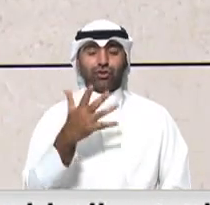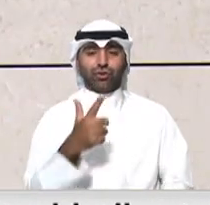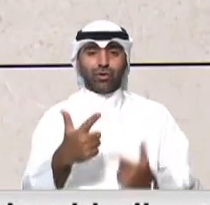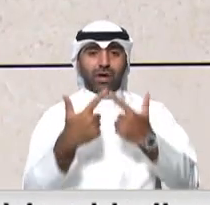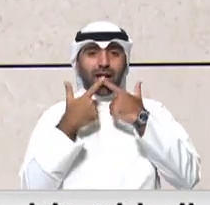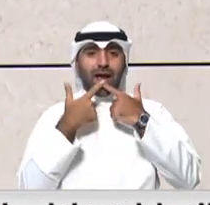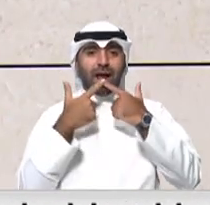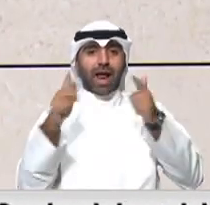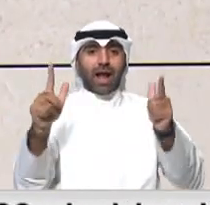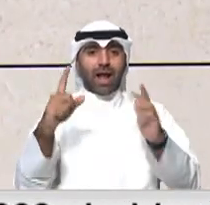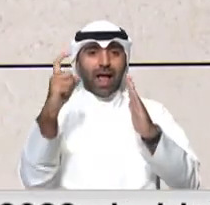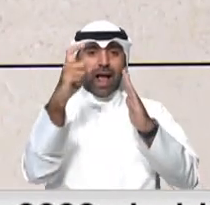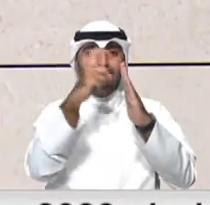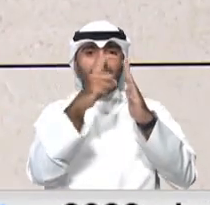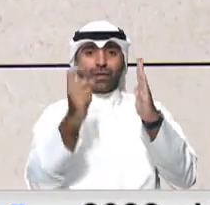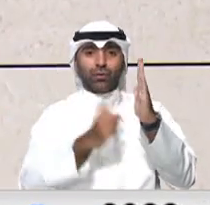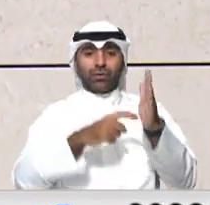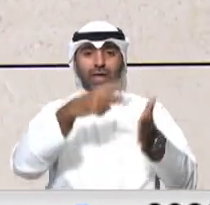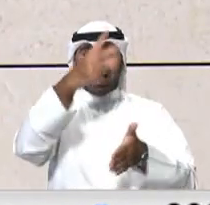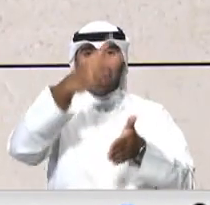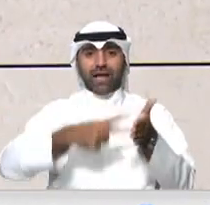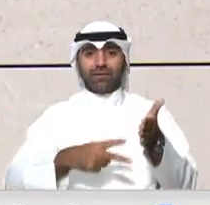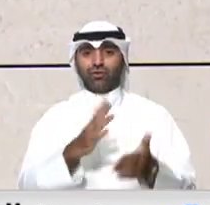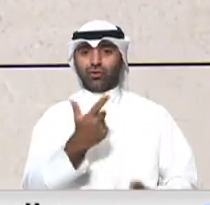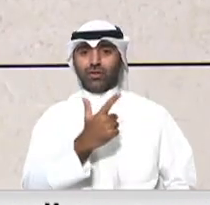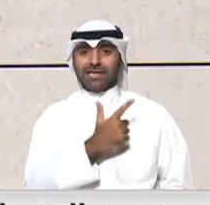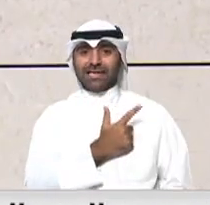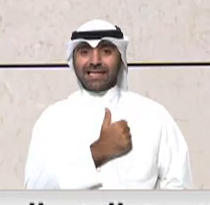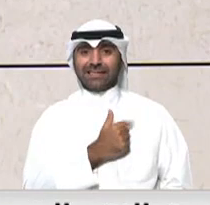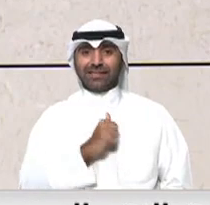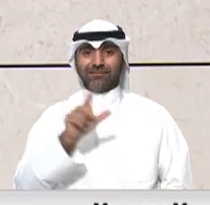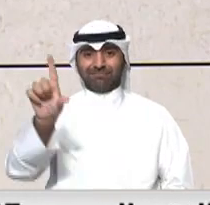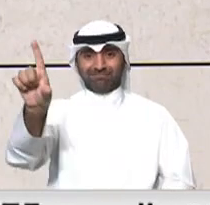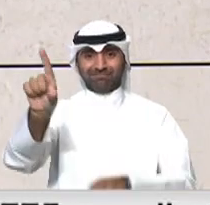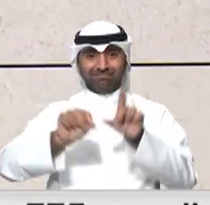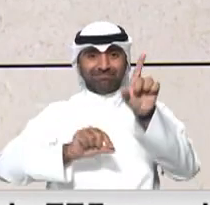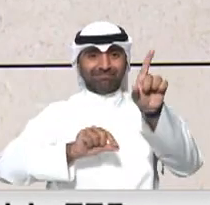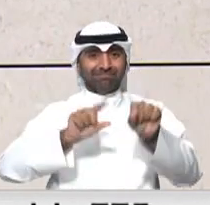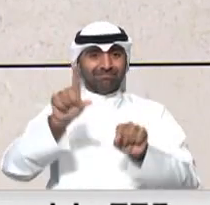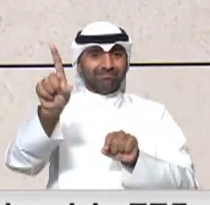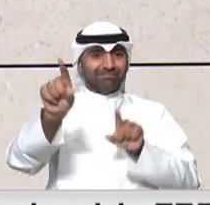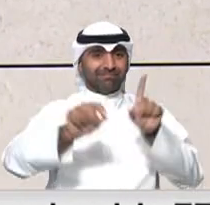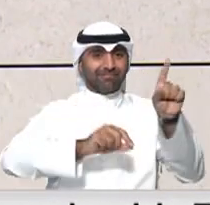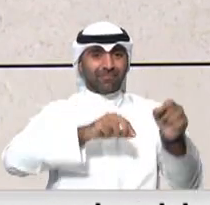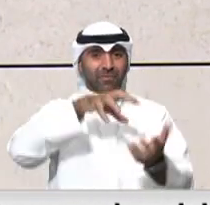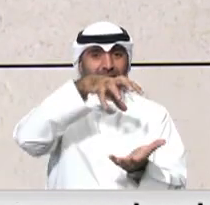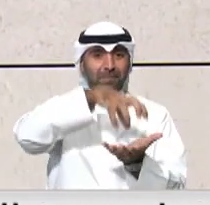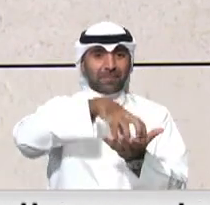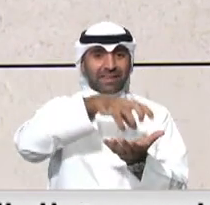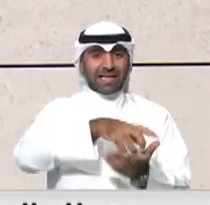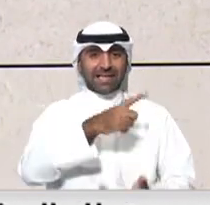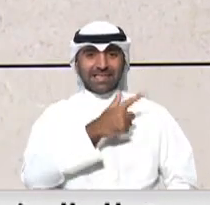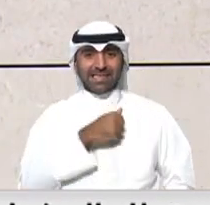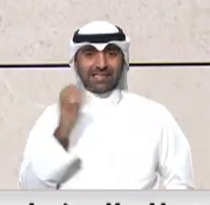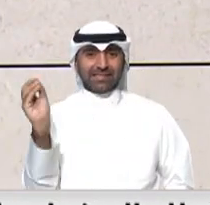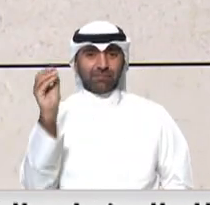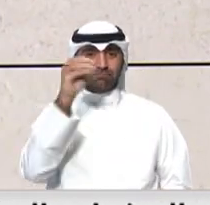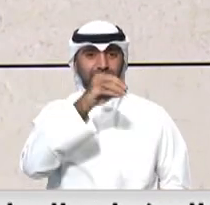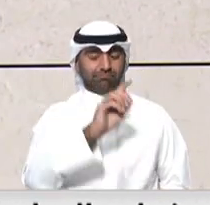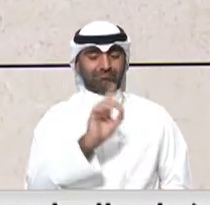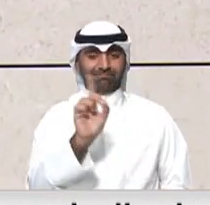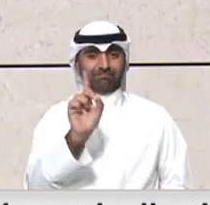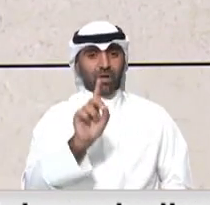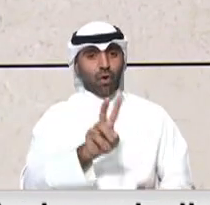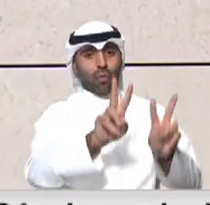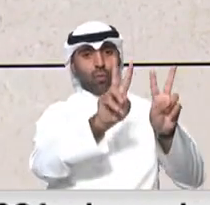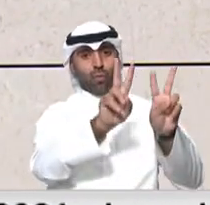كانت المناطق تسمى بأسماء الأشخاص على الرغم من أهميتها وأن هي لها رمز كبير بالنسبة